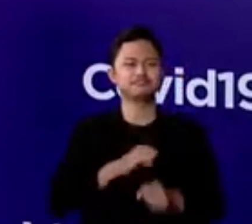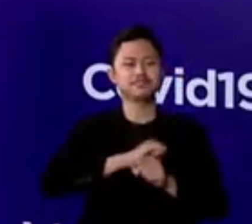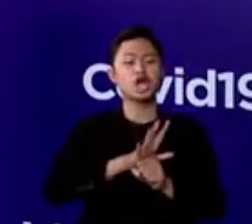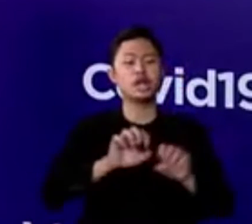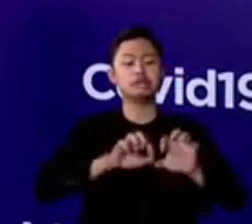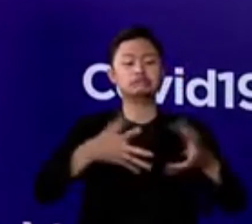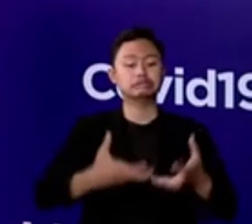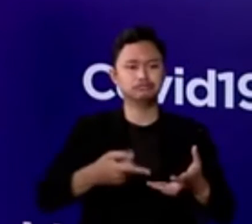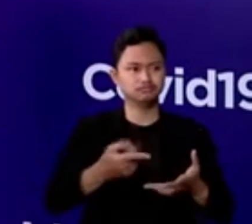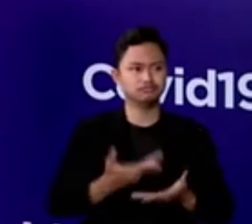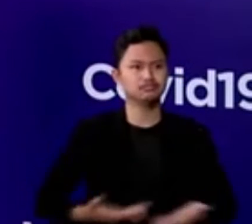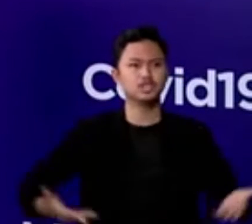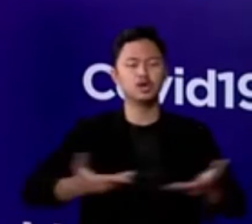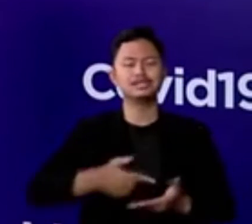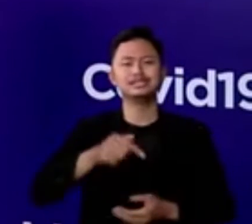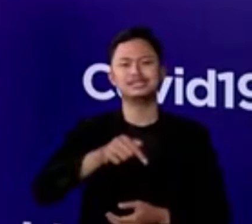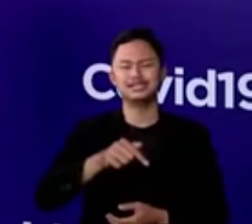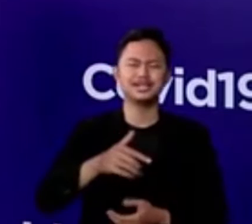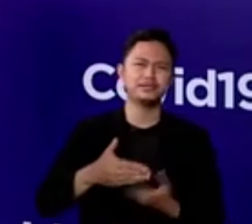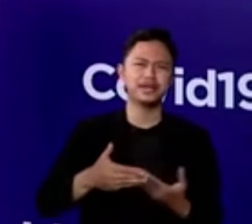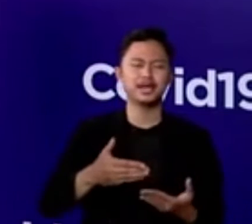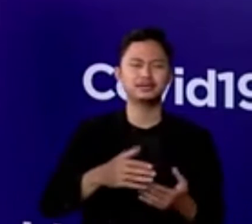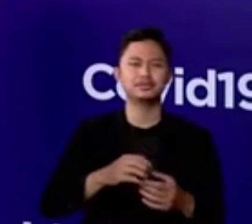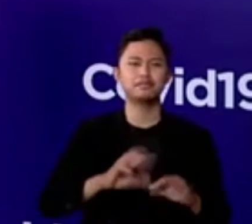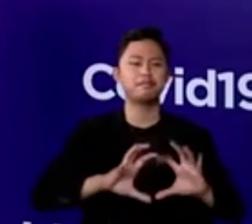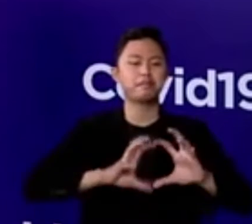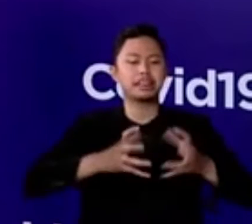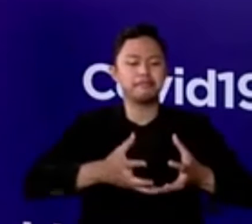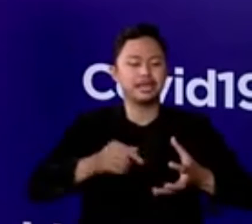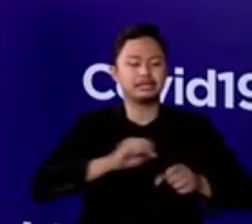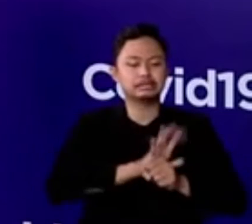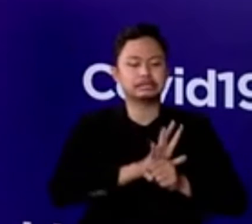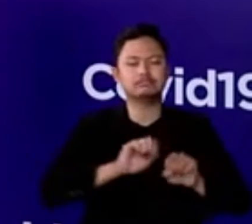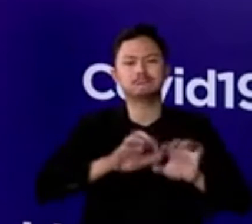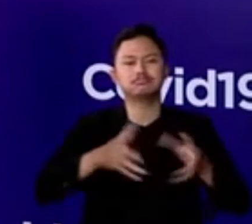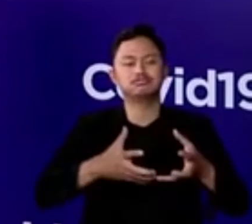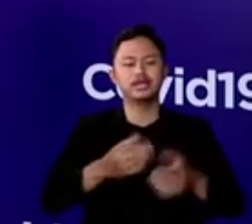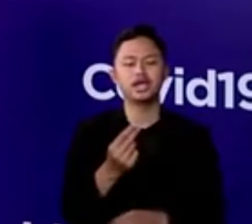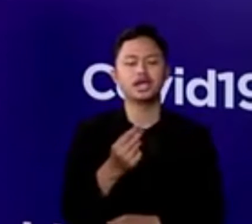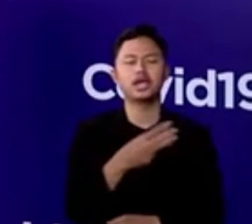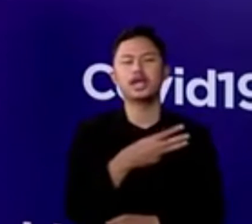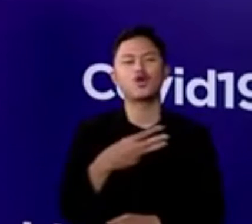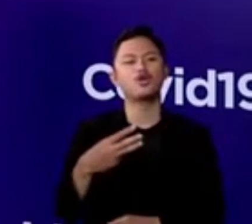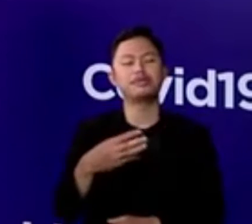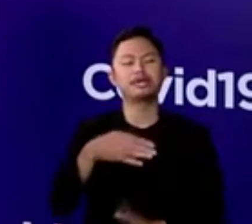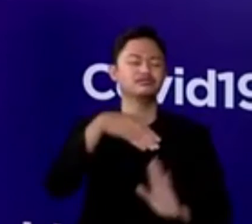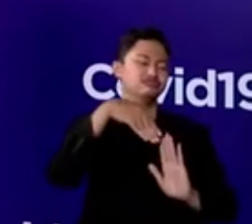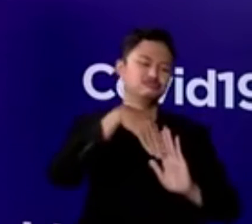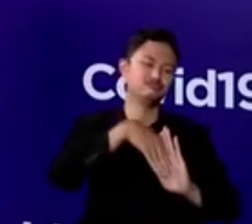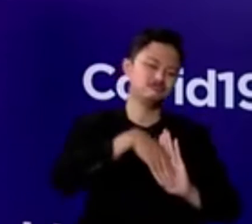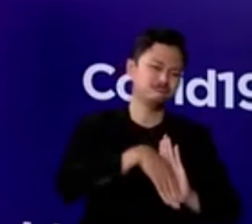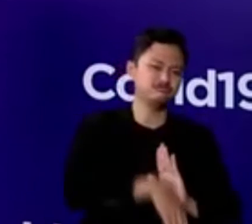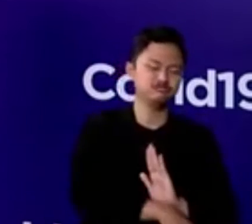sebagaimana kita ketahui kan dengan pandemi ini kan sangat menekan ekonomi dari para pelaku usaha